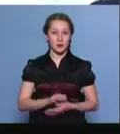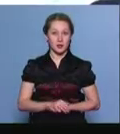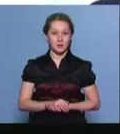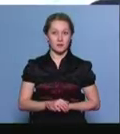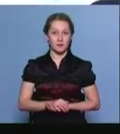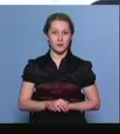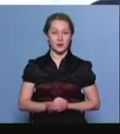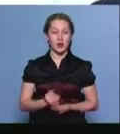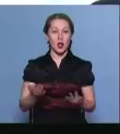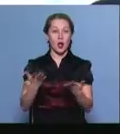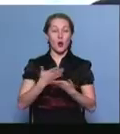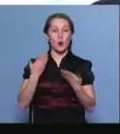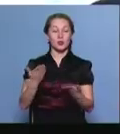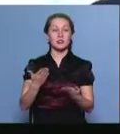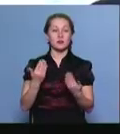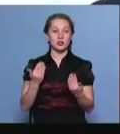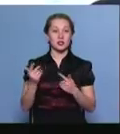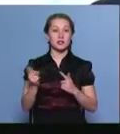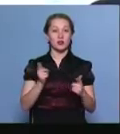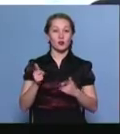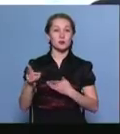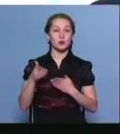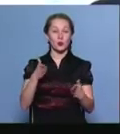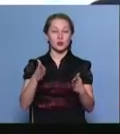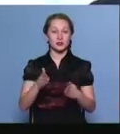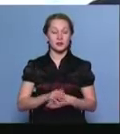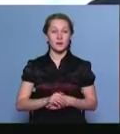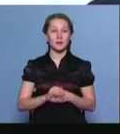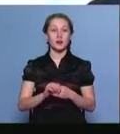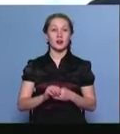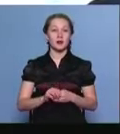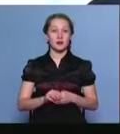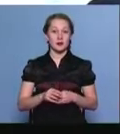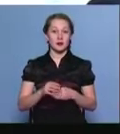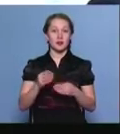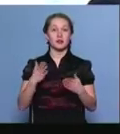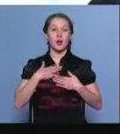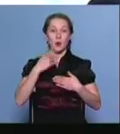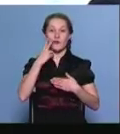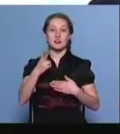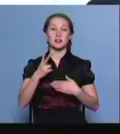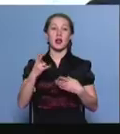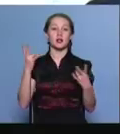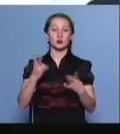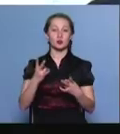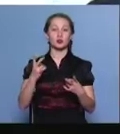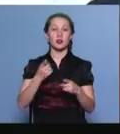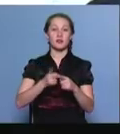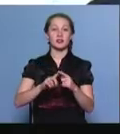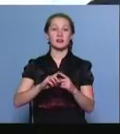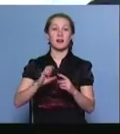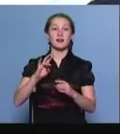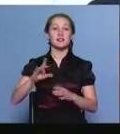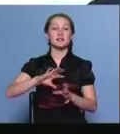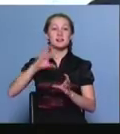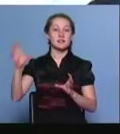У нас одна снегосвалка находится, она также содержит самообрыв, поэтому, на мой взгляд, снег необходимо подрядчиков принимать